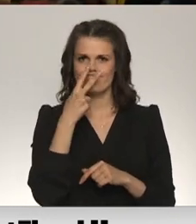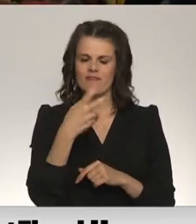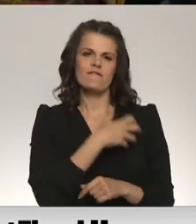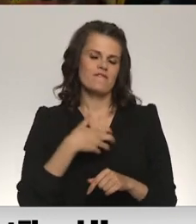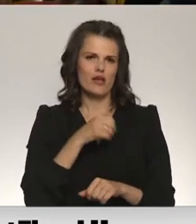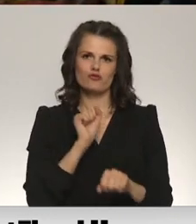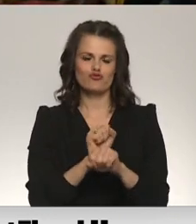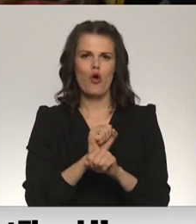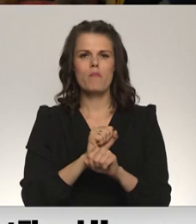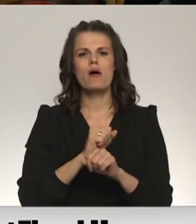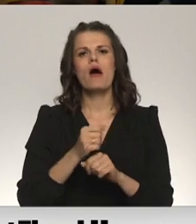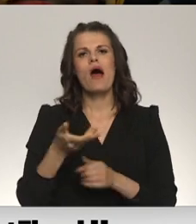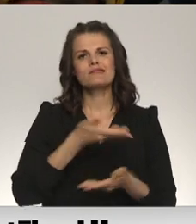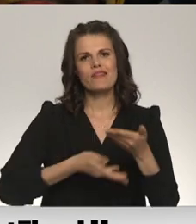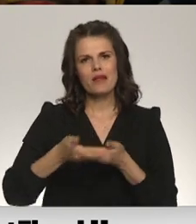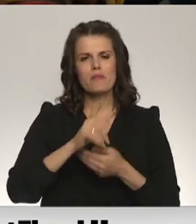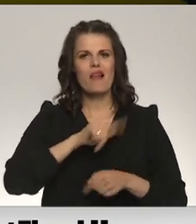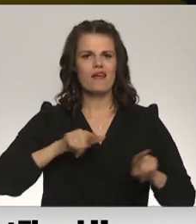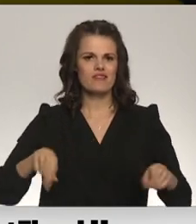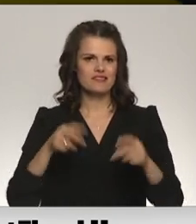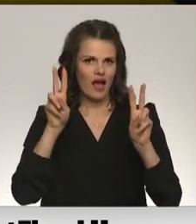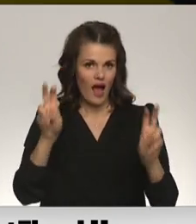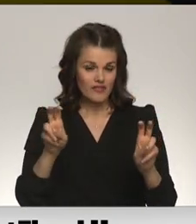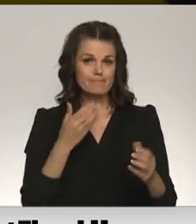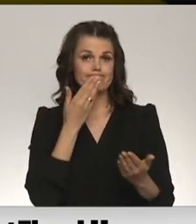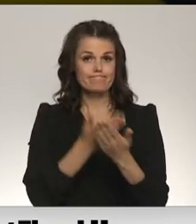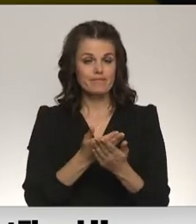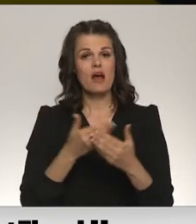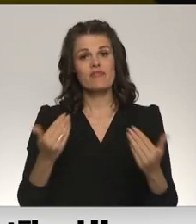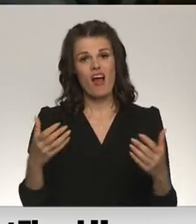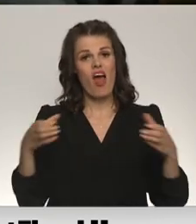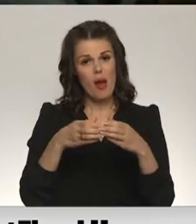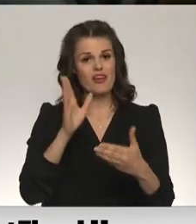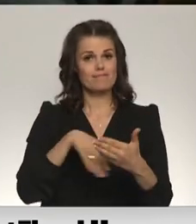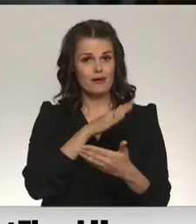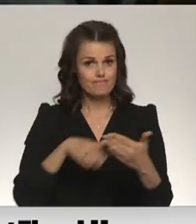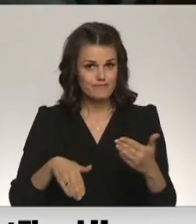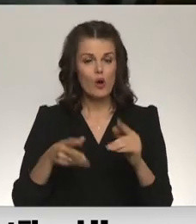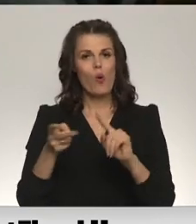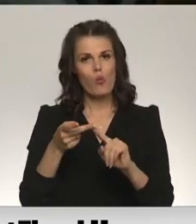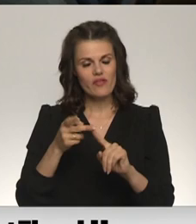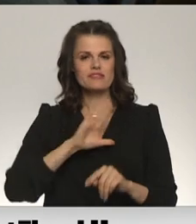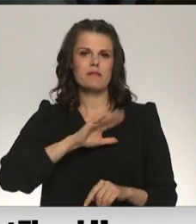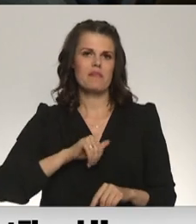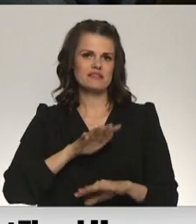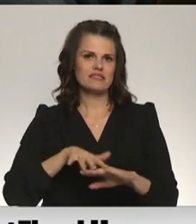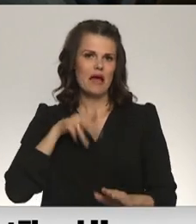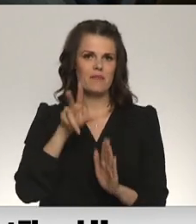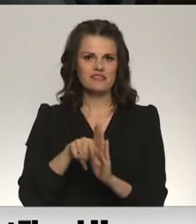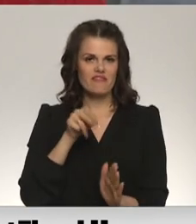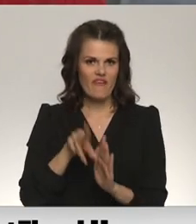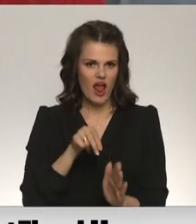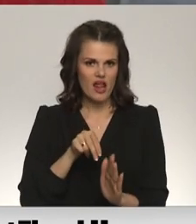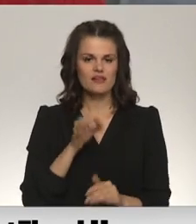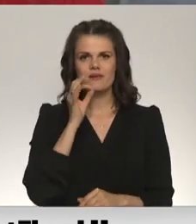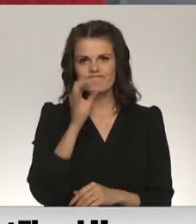ar Latvijas attīstībai. Viens no priekšlikumiem paredzēja apvienības likvidāciju tūlīt, otrs pēc Saeimas vēlēšanām. Tas, ka ir